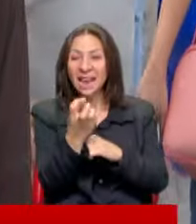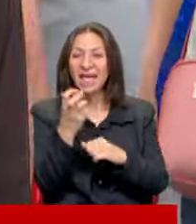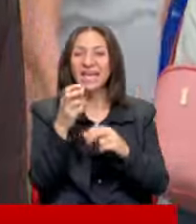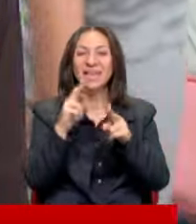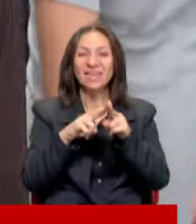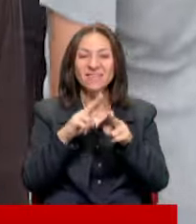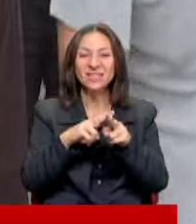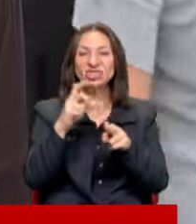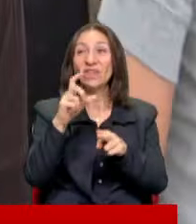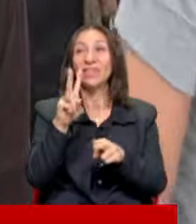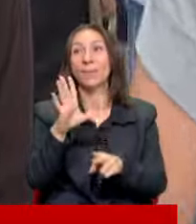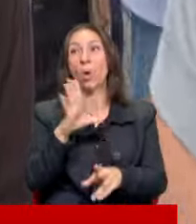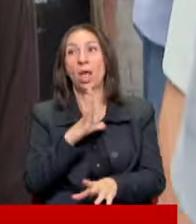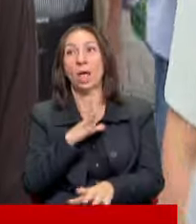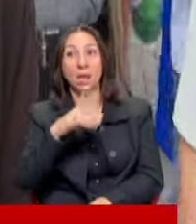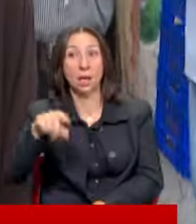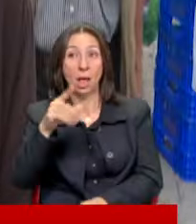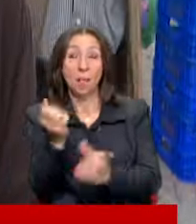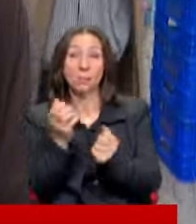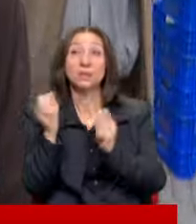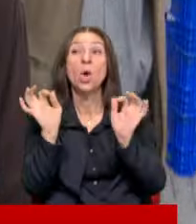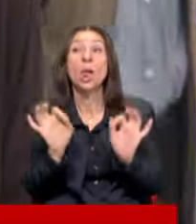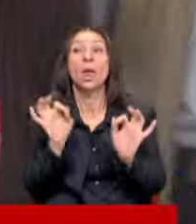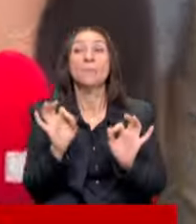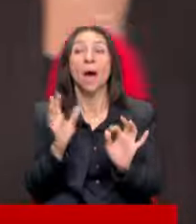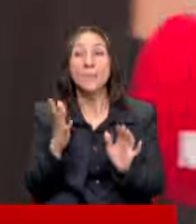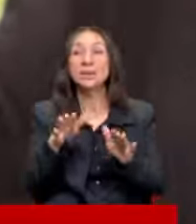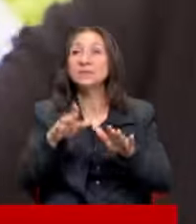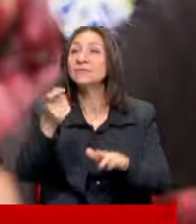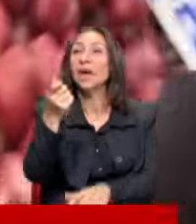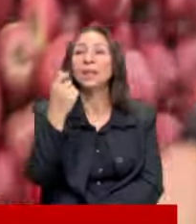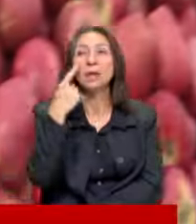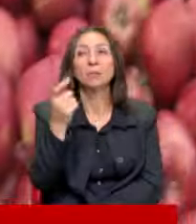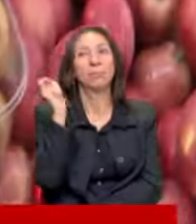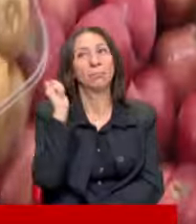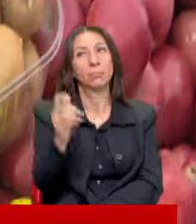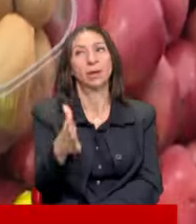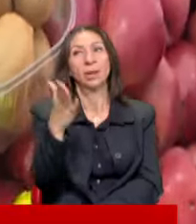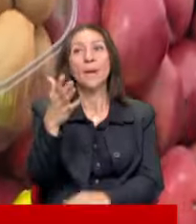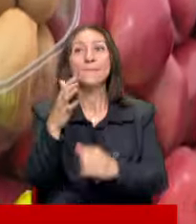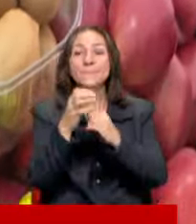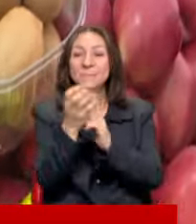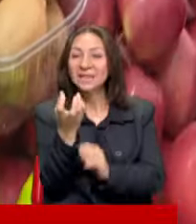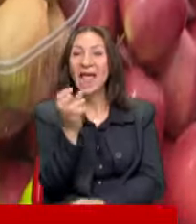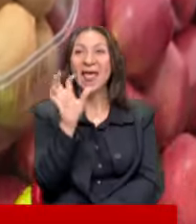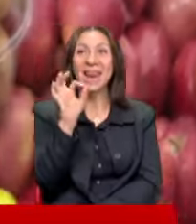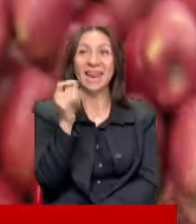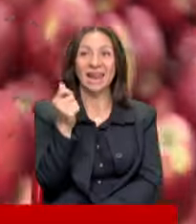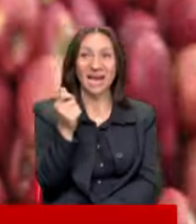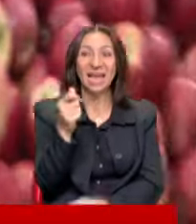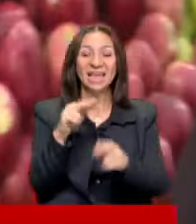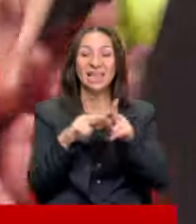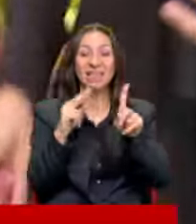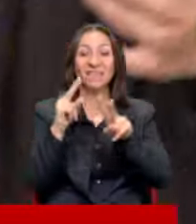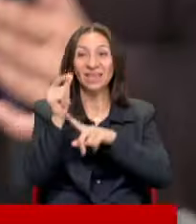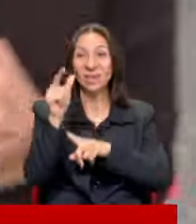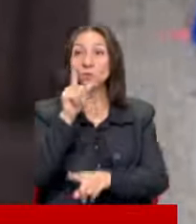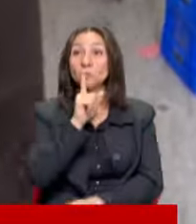kivi gibi C vitamini içeren meyveler tüketilmesi öneriliyor ancak tezgahta fiyatları çok yüksek mandalina 50 liraya kivi